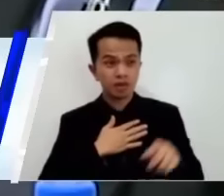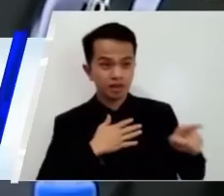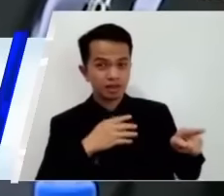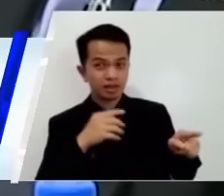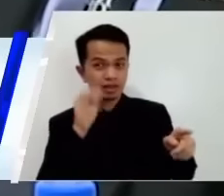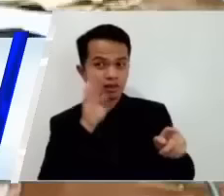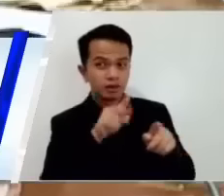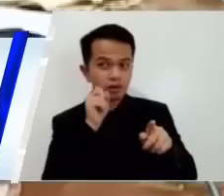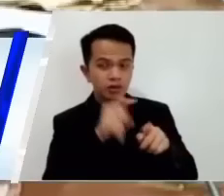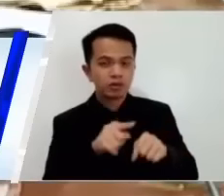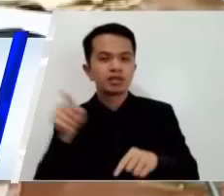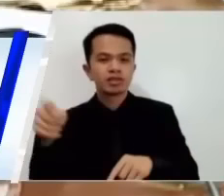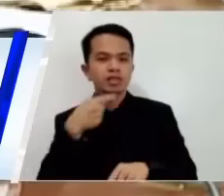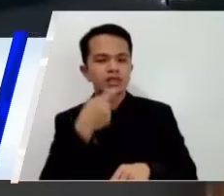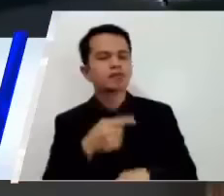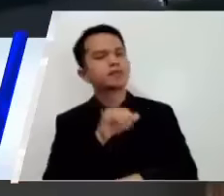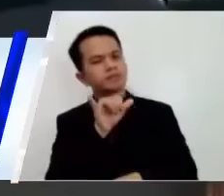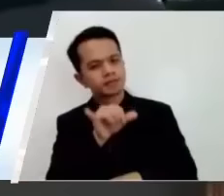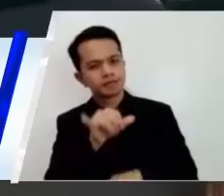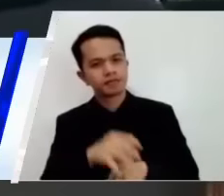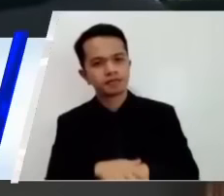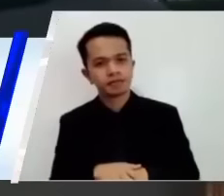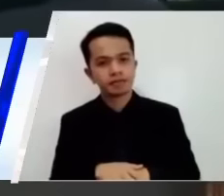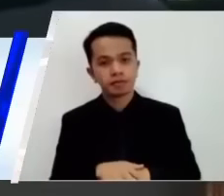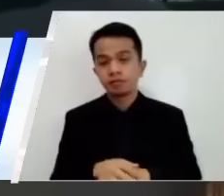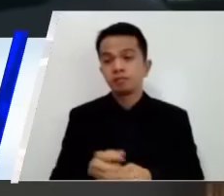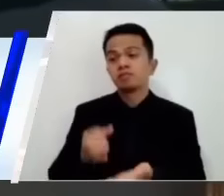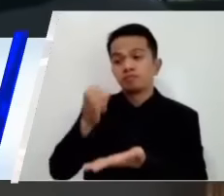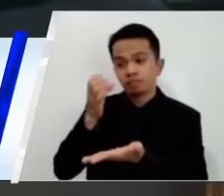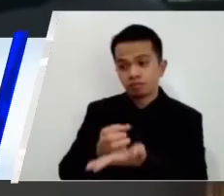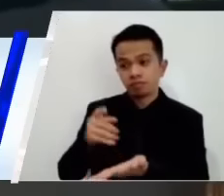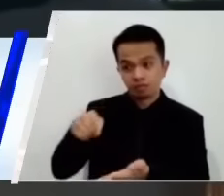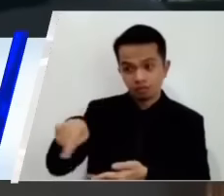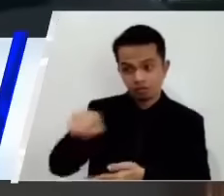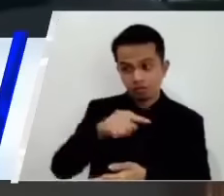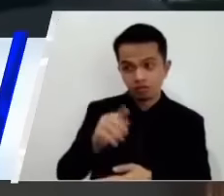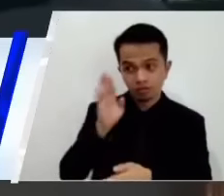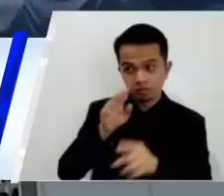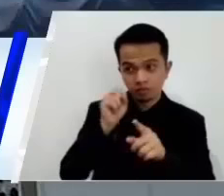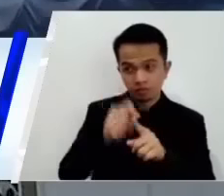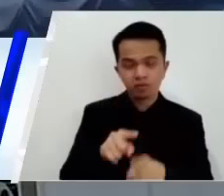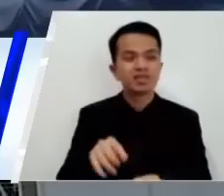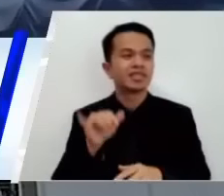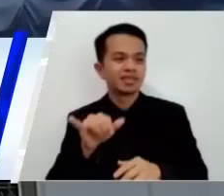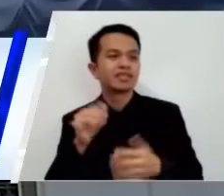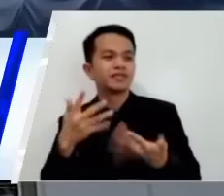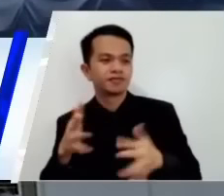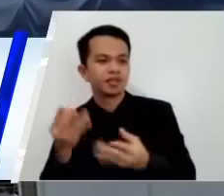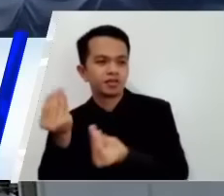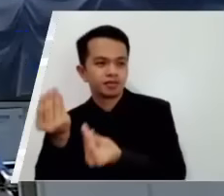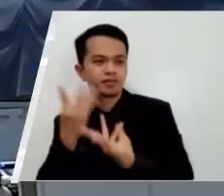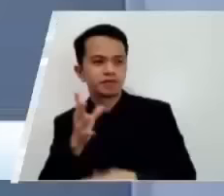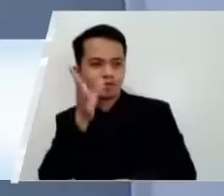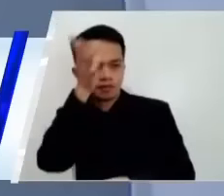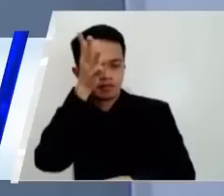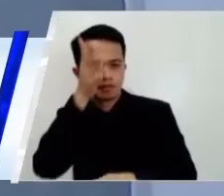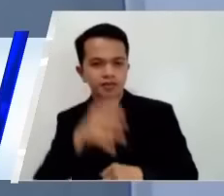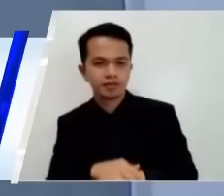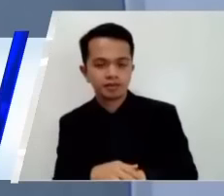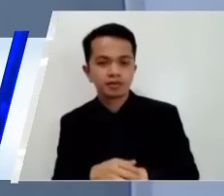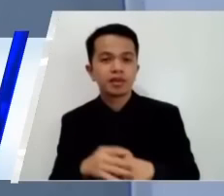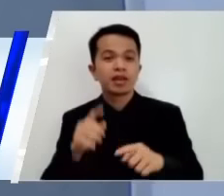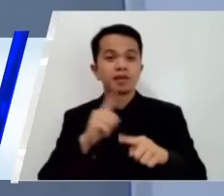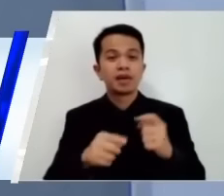he said yes po. Kinonfirm nila na mga kapatid nyo sila? Kinonfirm po sa akin ng tatay ko po. Pero base sa records ng Philippine